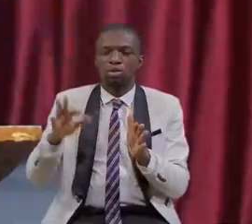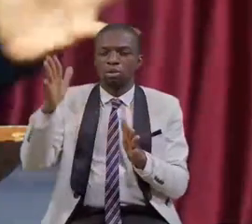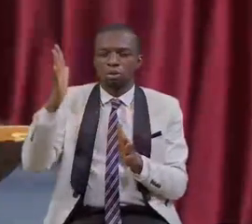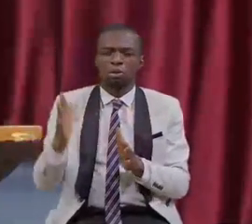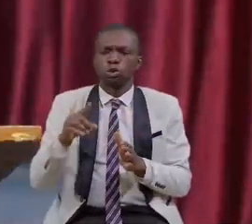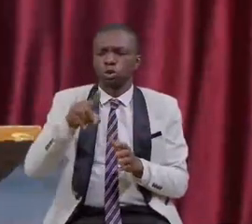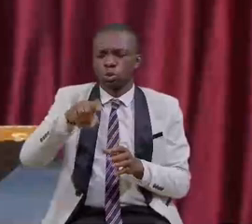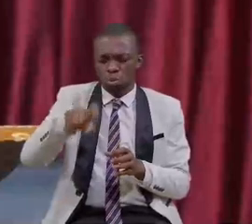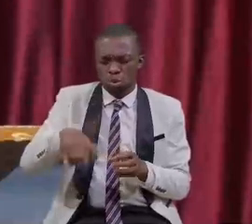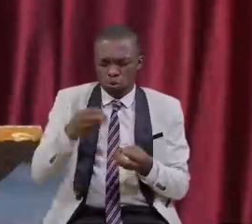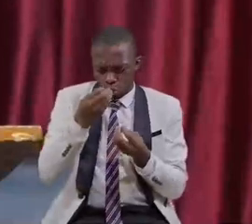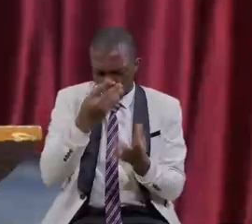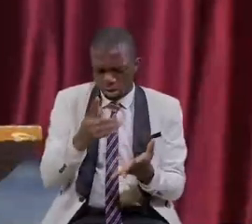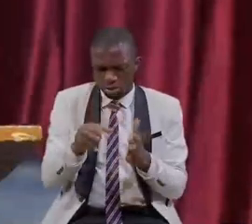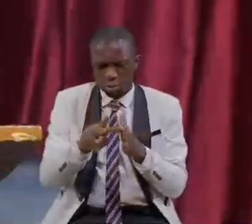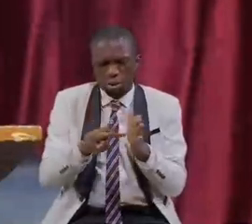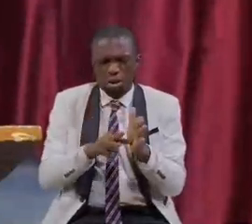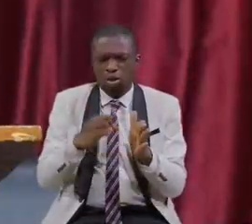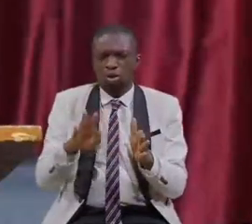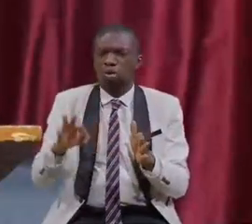on fait cette volonté promptement.